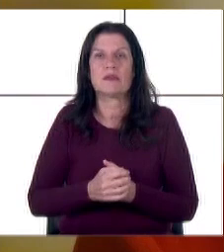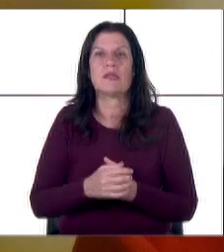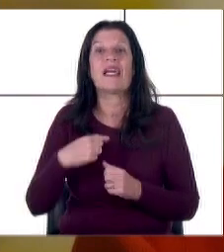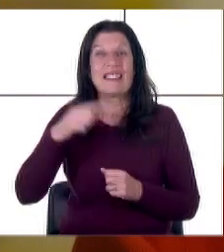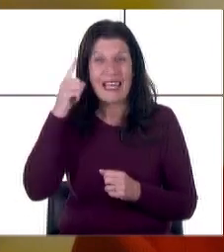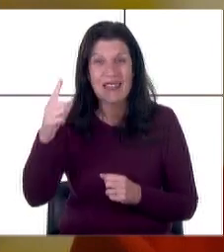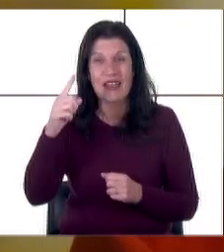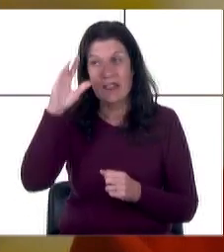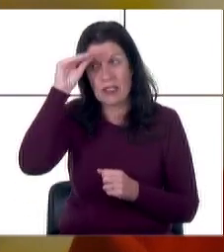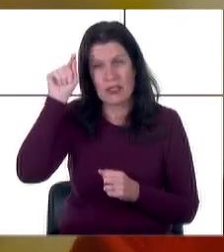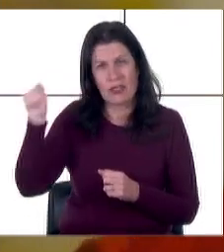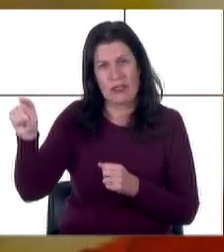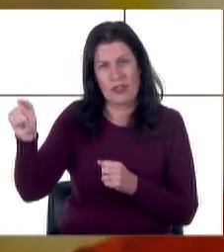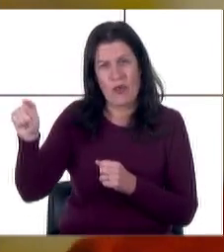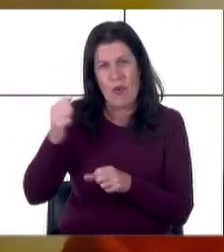אבל בחרתי...